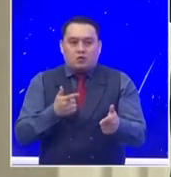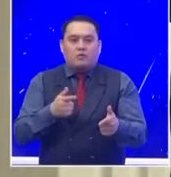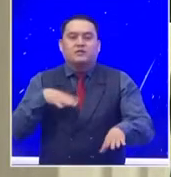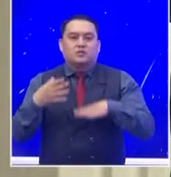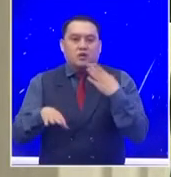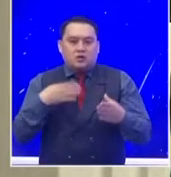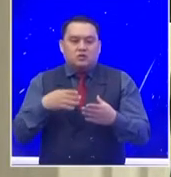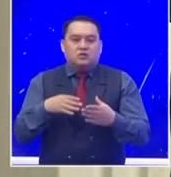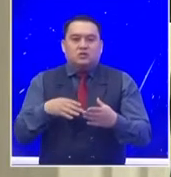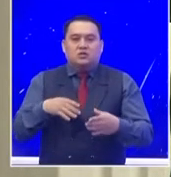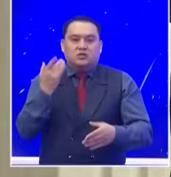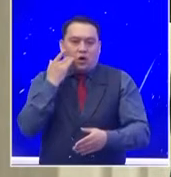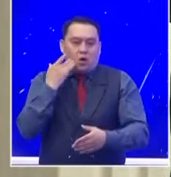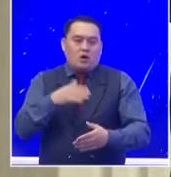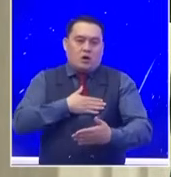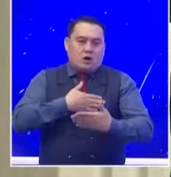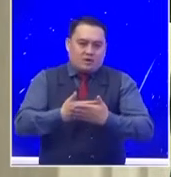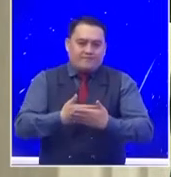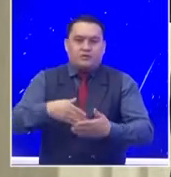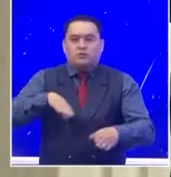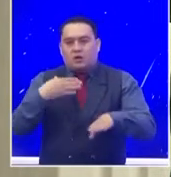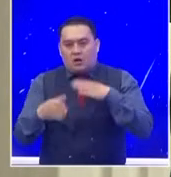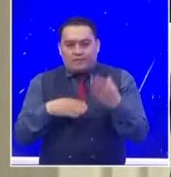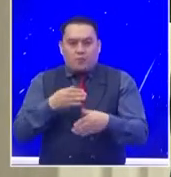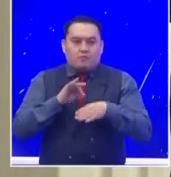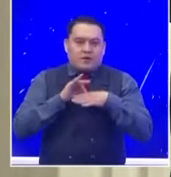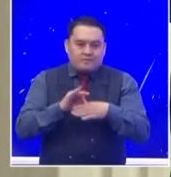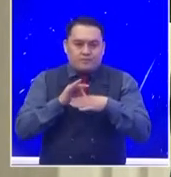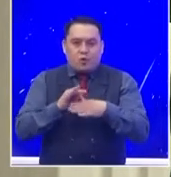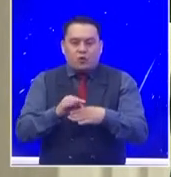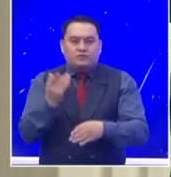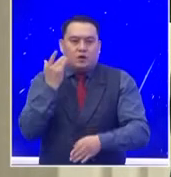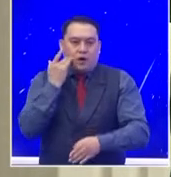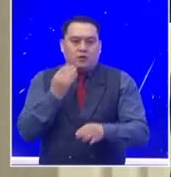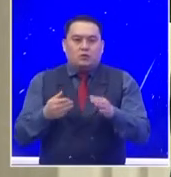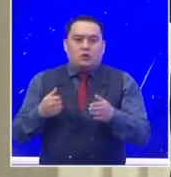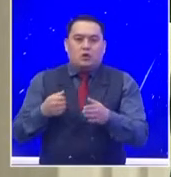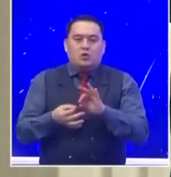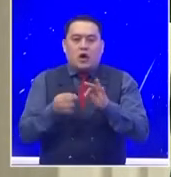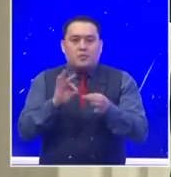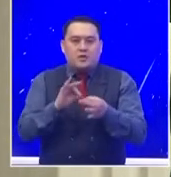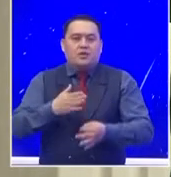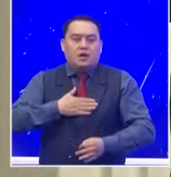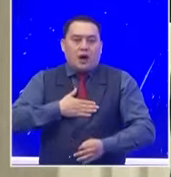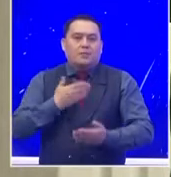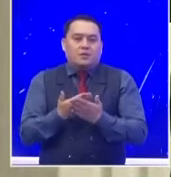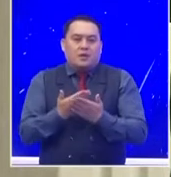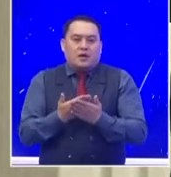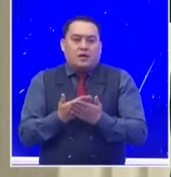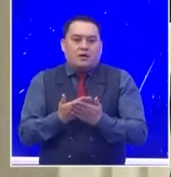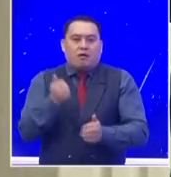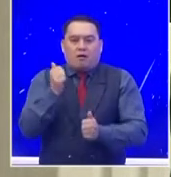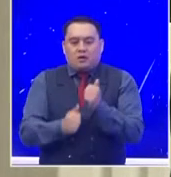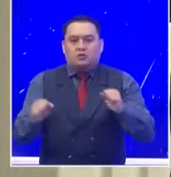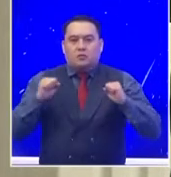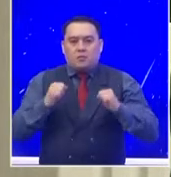сборов и вылазий все время на сборах но от олимпиады наверное как и каждый